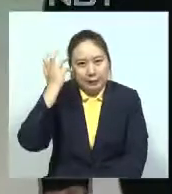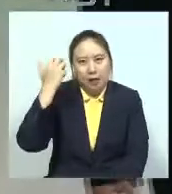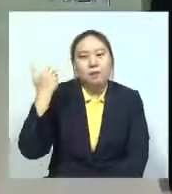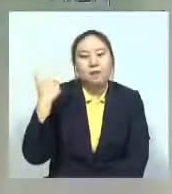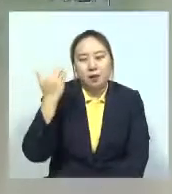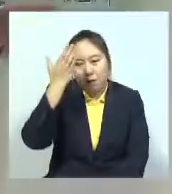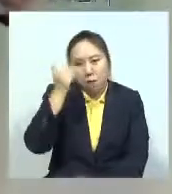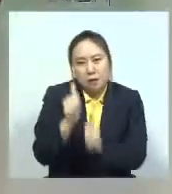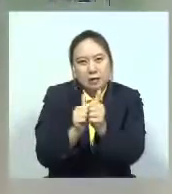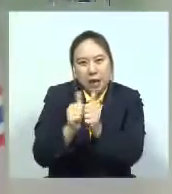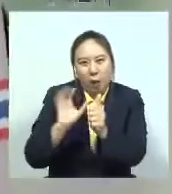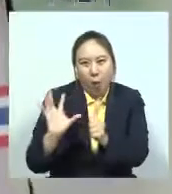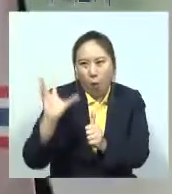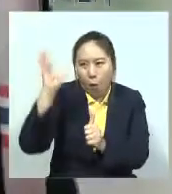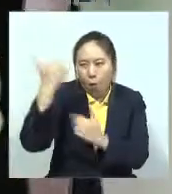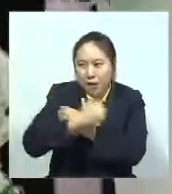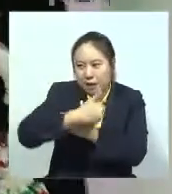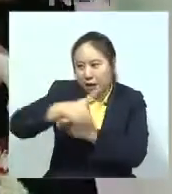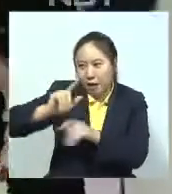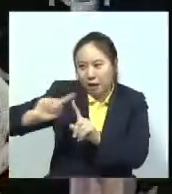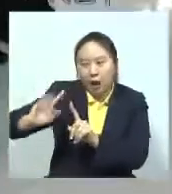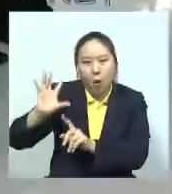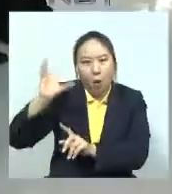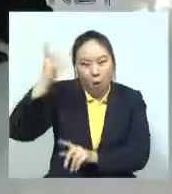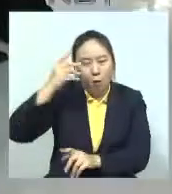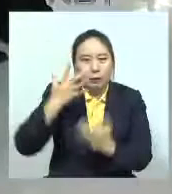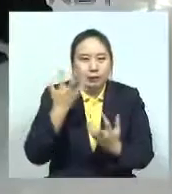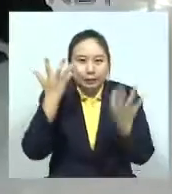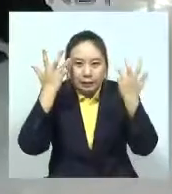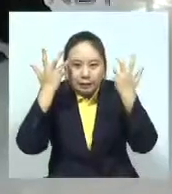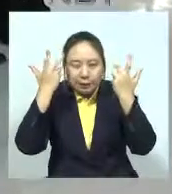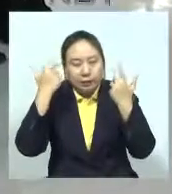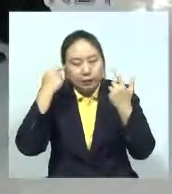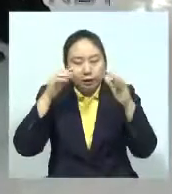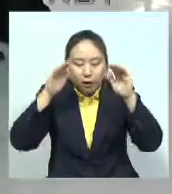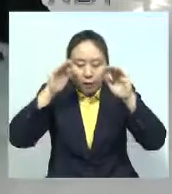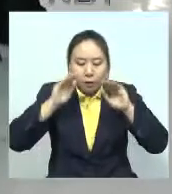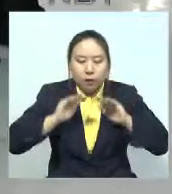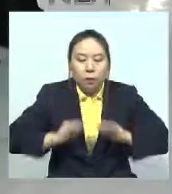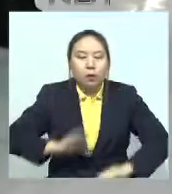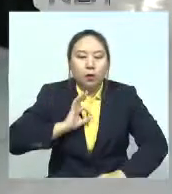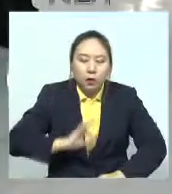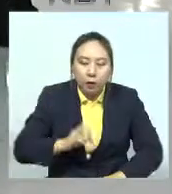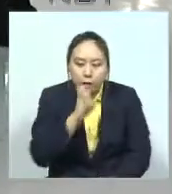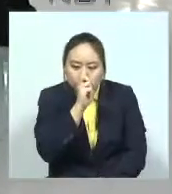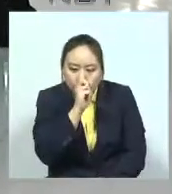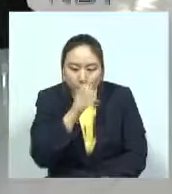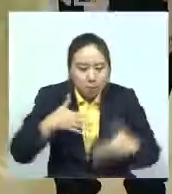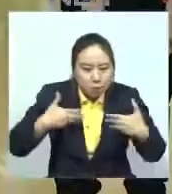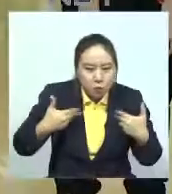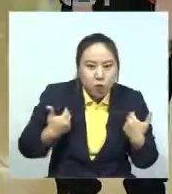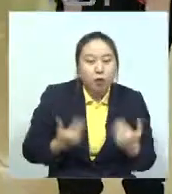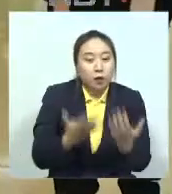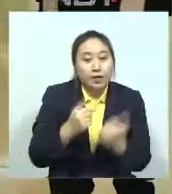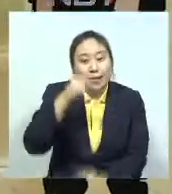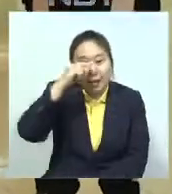นะคะเพราะว่าเป็นการแข่งขันระดับโลกแต่น้องๆบอกว่าก็ต้องละลายความกดดันด้วยการทำให้รู้สึกสนุกกับการทำข้อสอบและการ